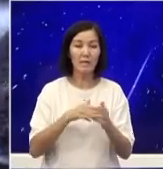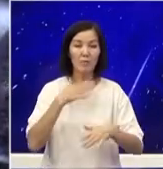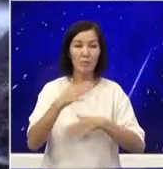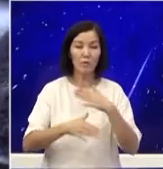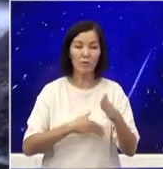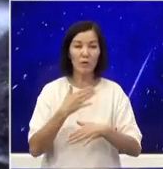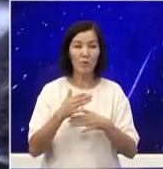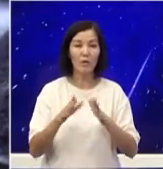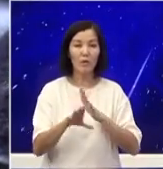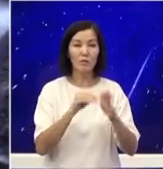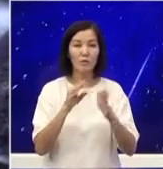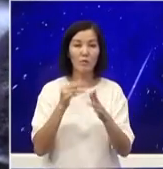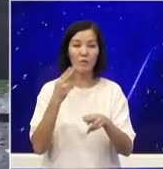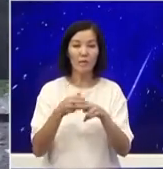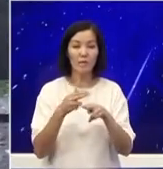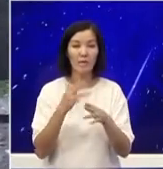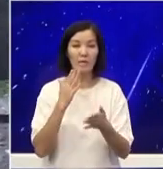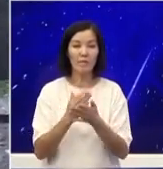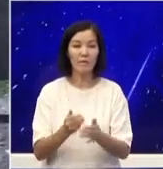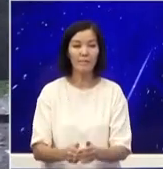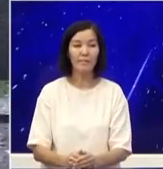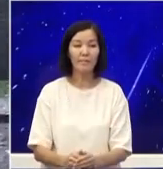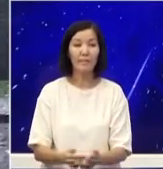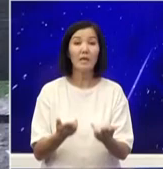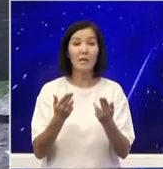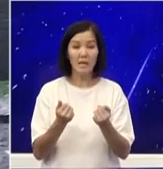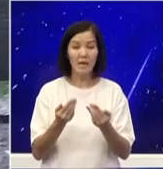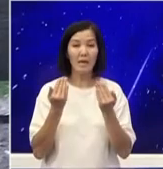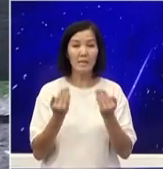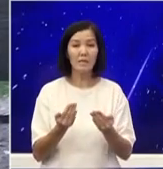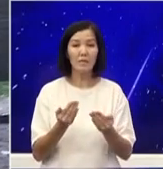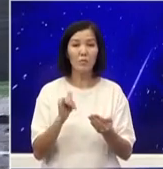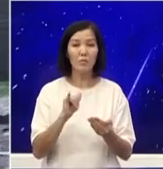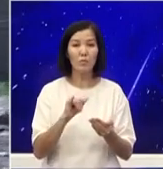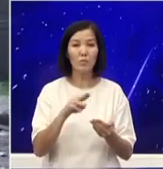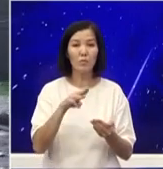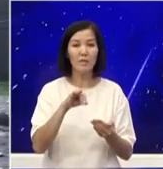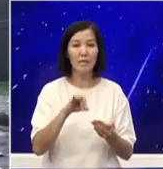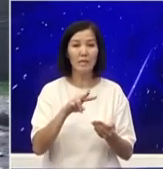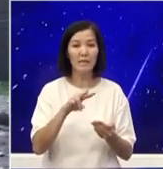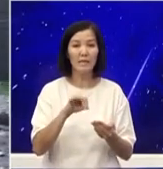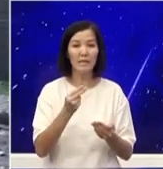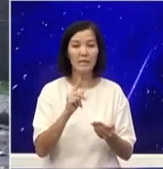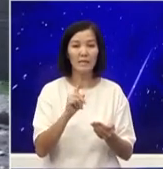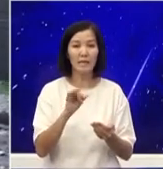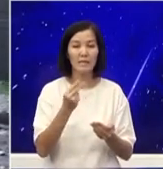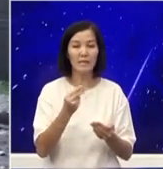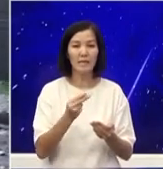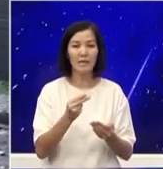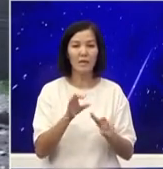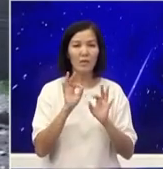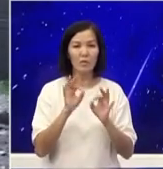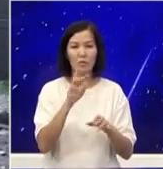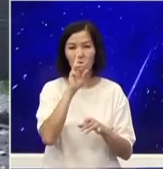мен сұрыпталуында кедергілер бар. Бұл жерде қазіргі кезде утилизациясы қолға алынбаған,